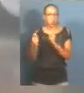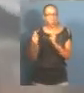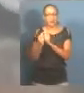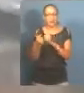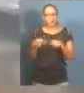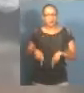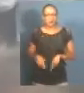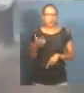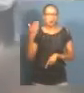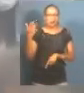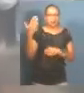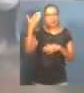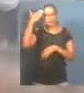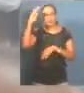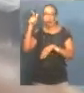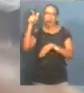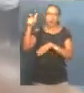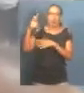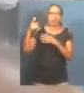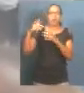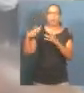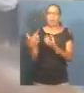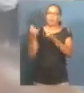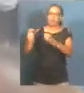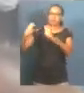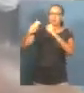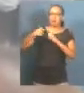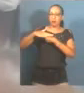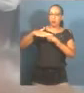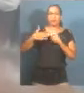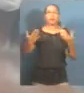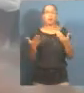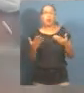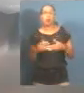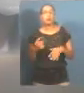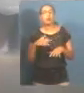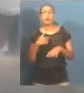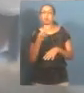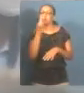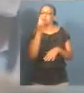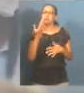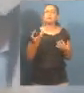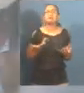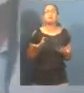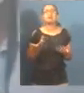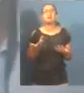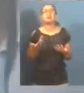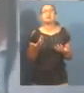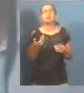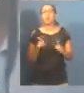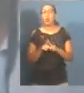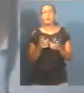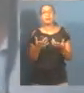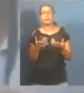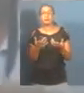voir ce qu'il transfère. C'est ce qui était prévu. Ce qui est prévu à la fois dans la loi, etc. Mais moi, j'ai l'impression plutôt que l'on veut transformer